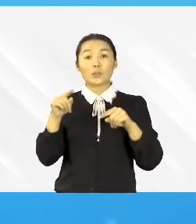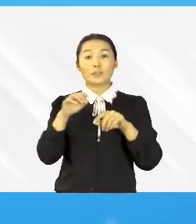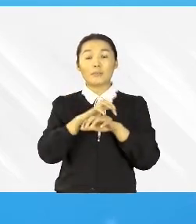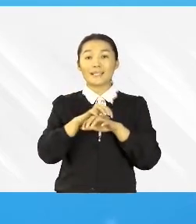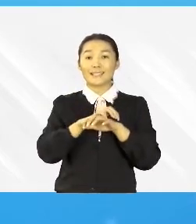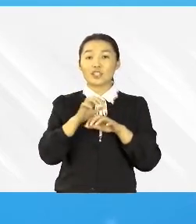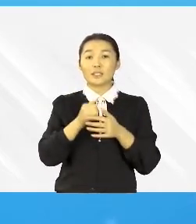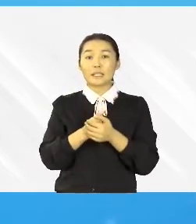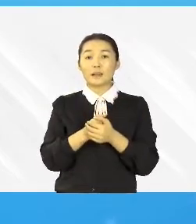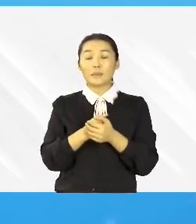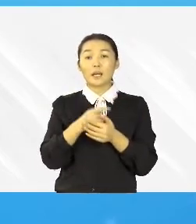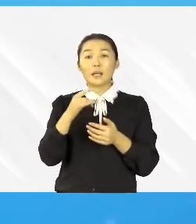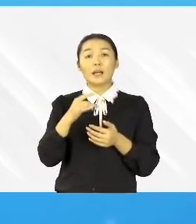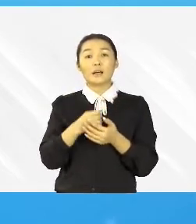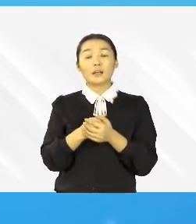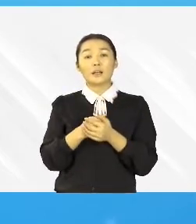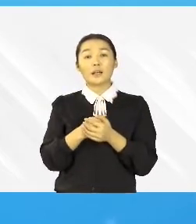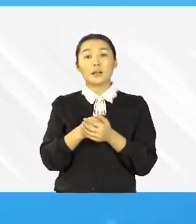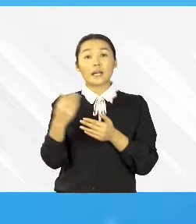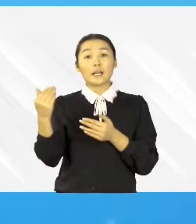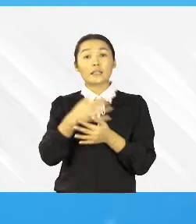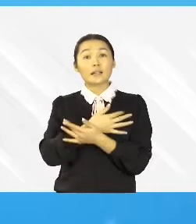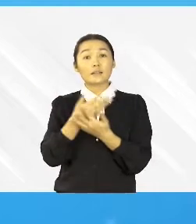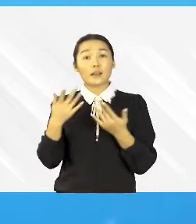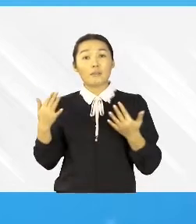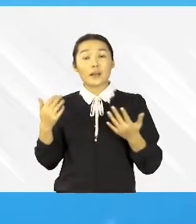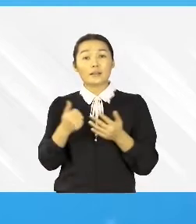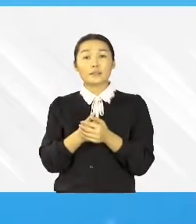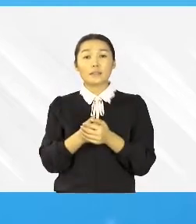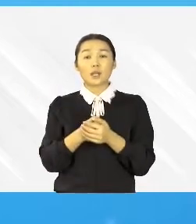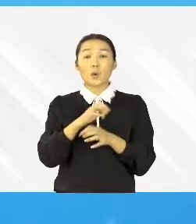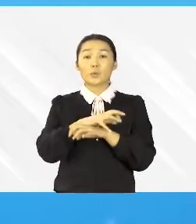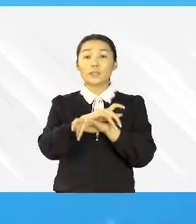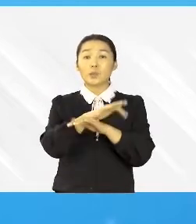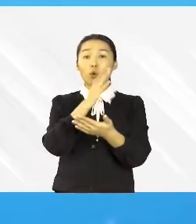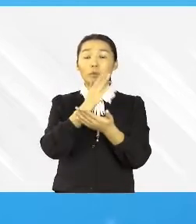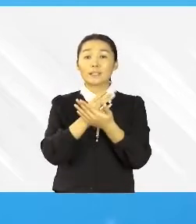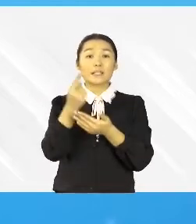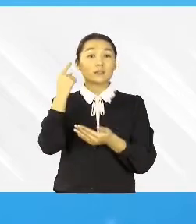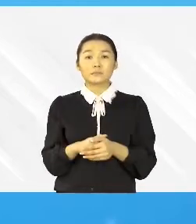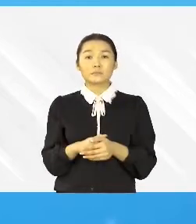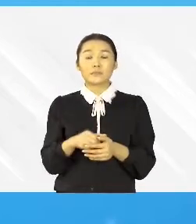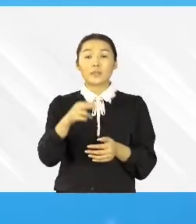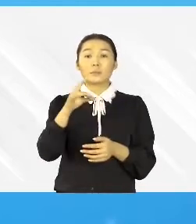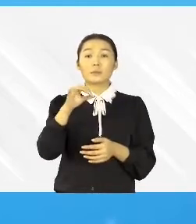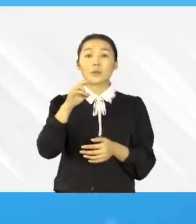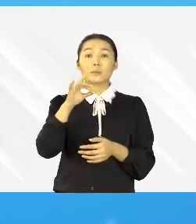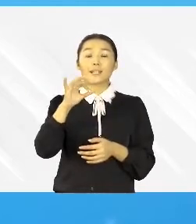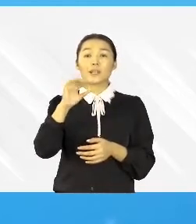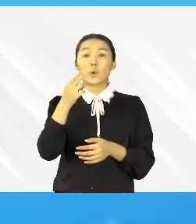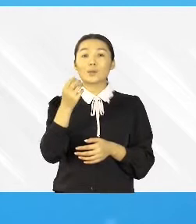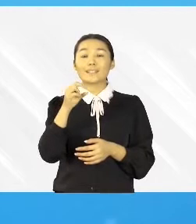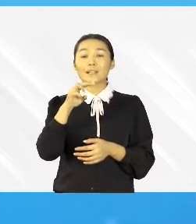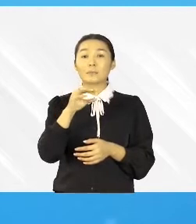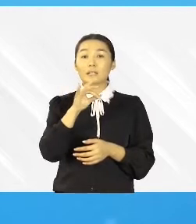Рецепторы насекомых очень разнообразны. У насекомых есть механорецепторы, это слуховые рецепторы,